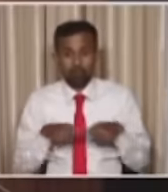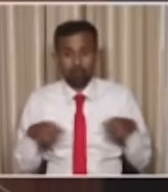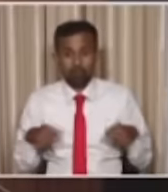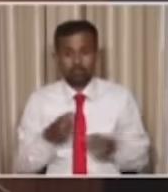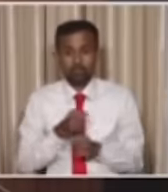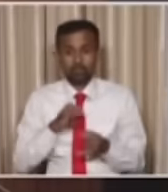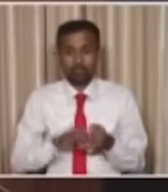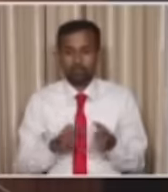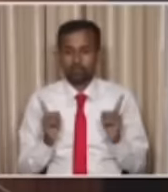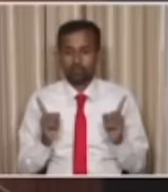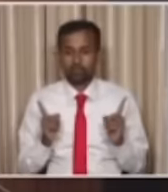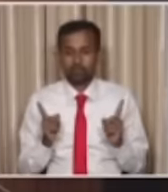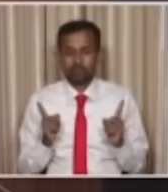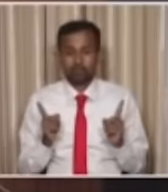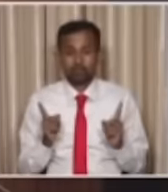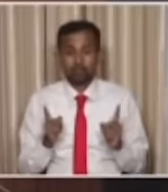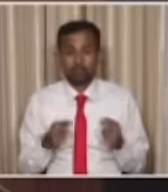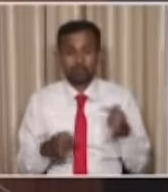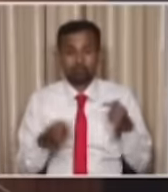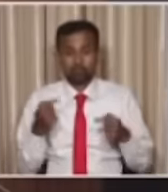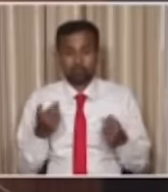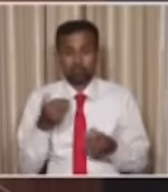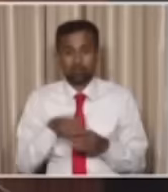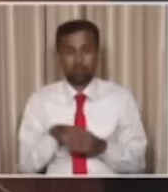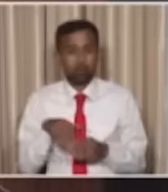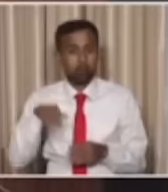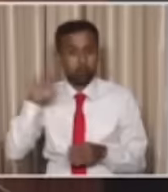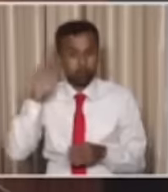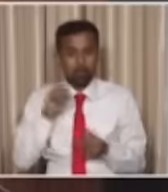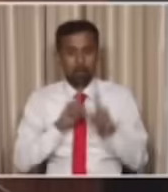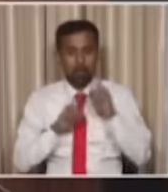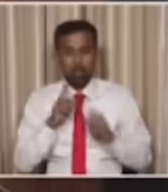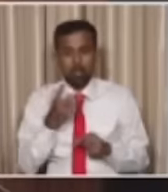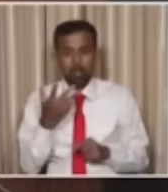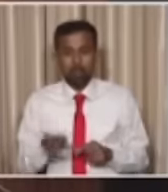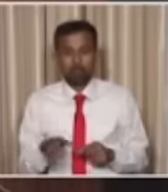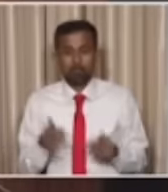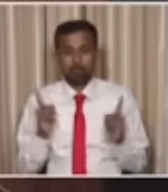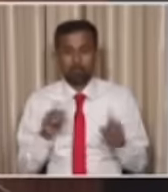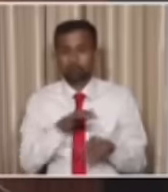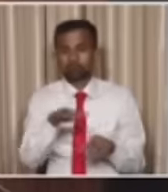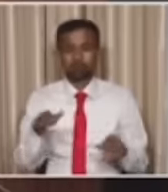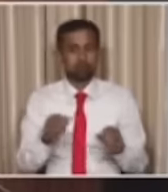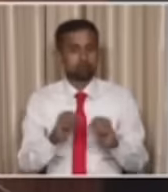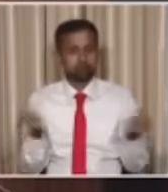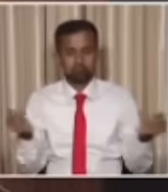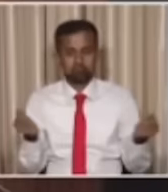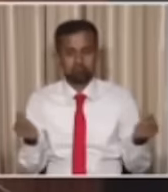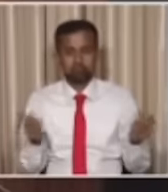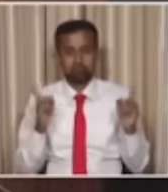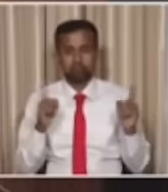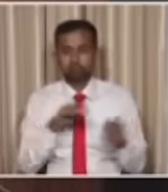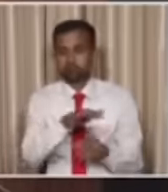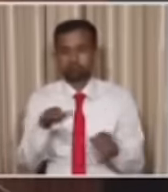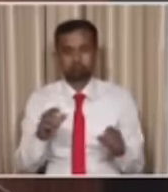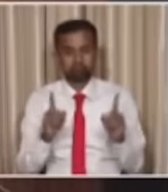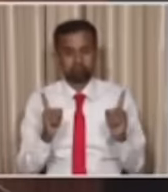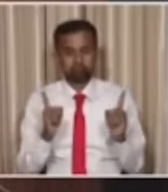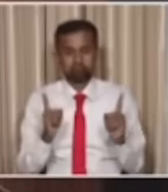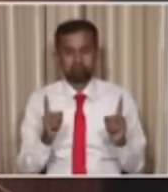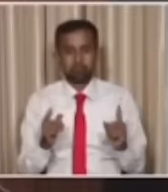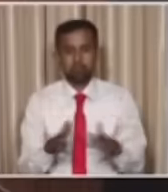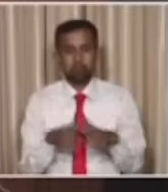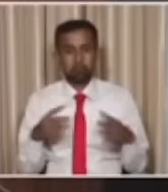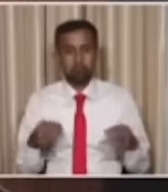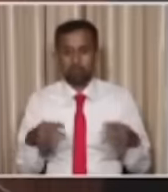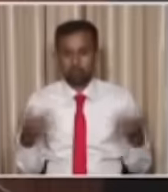ගම්වල ක්‍රීඩාවල තත්ත්වය මේ විවාදයන් තුලත් වගේම පහුගිය කාලෙත් අපි කතා කරා ක්‍රීඩා පිටියක් නැහැ. හරියවන් ක්‍රීඩා පිටියක් නැහැ. ක්‍රීඩ ගන්න ක්‍රීඩා